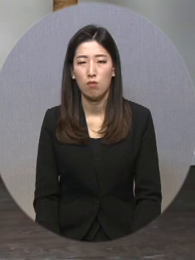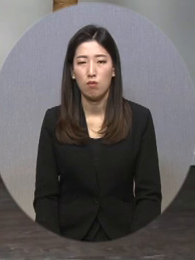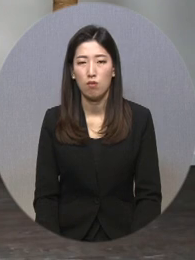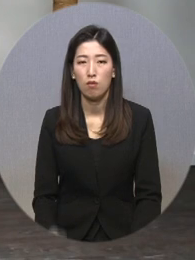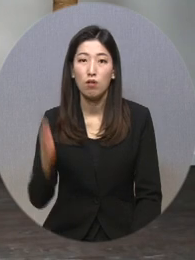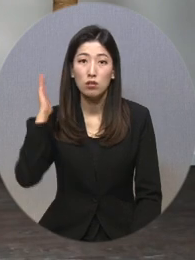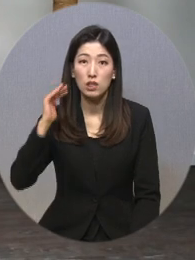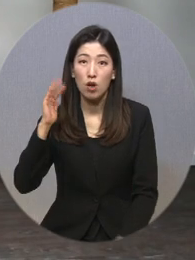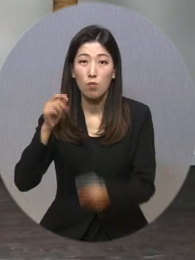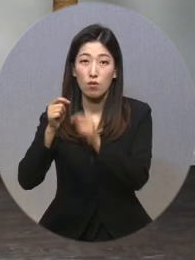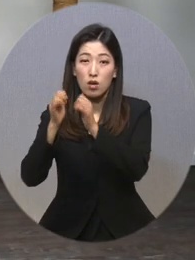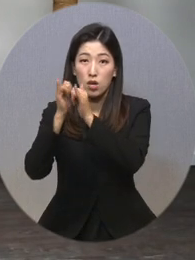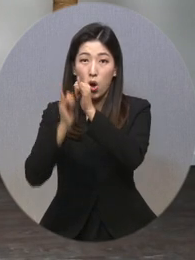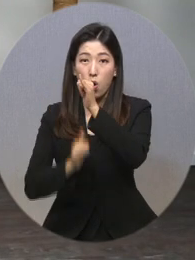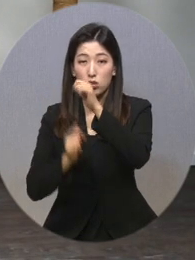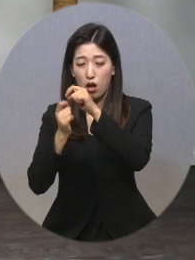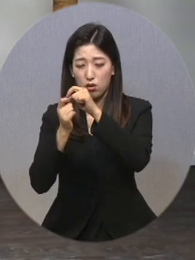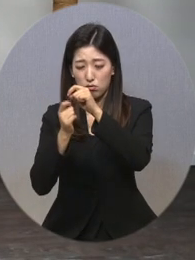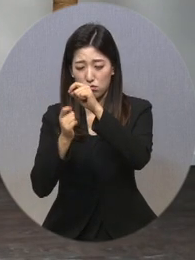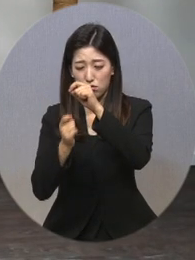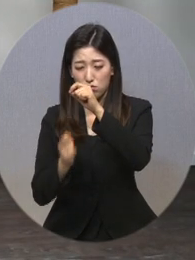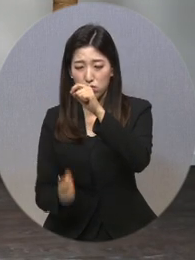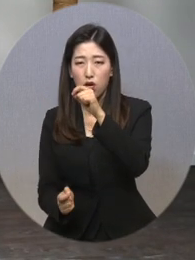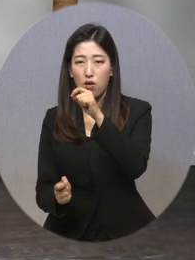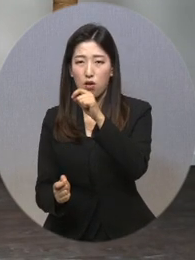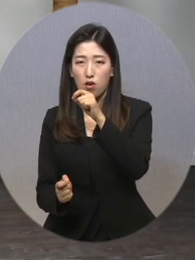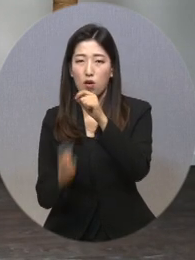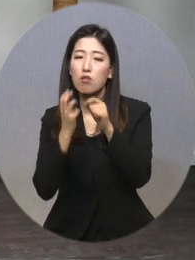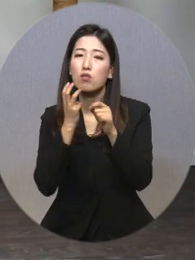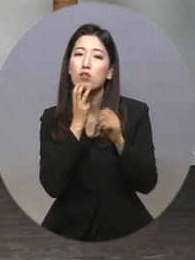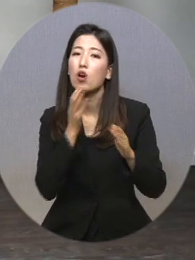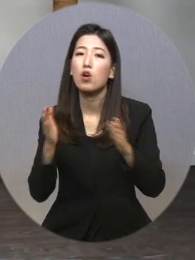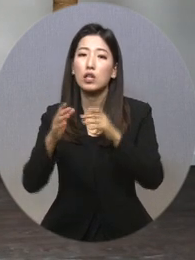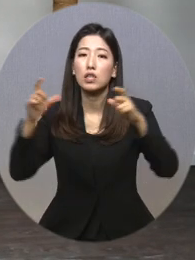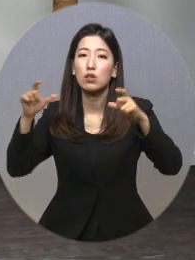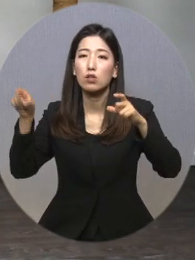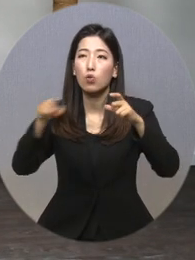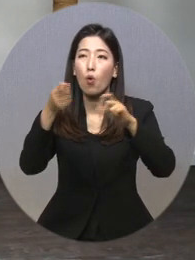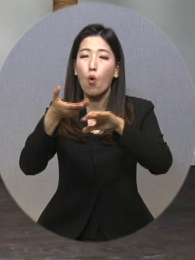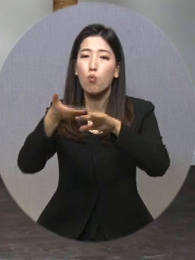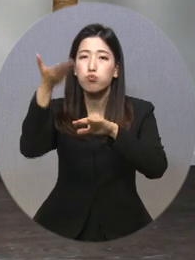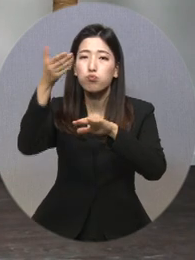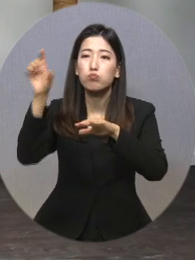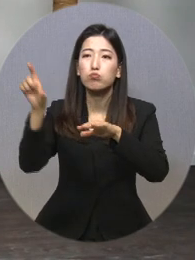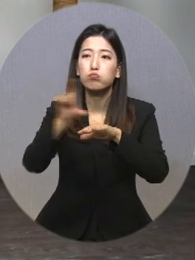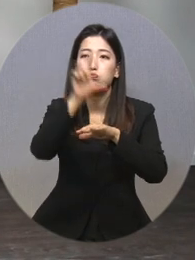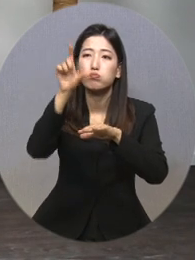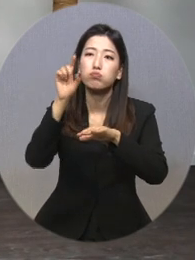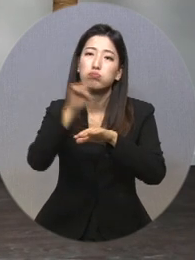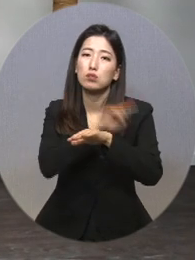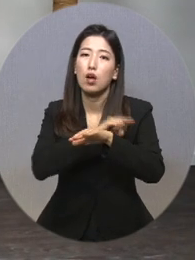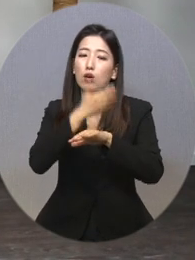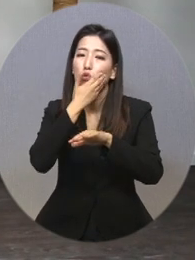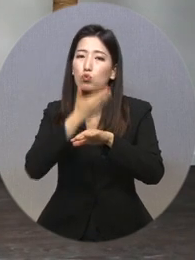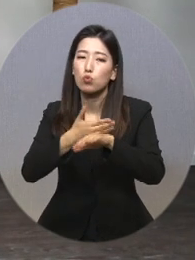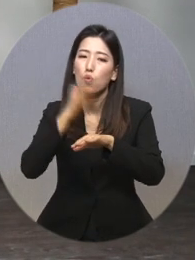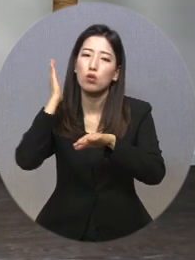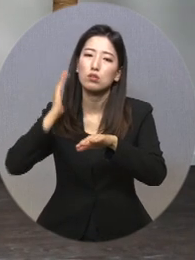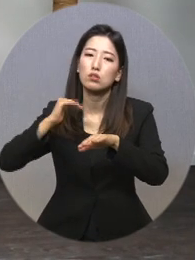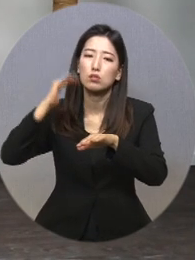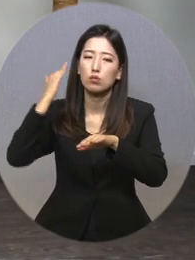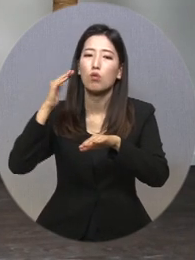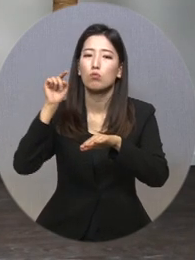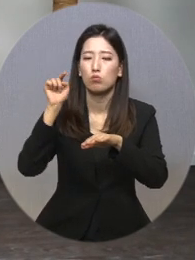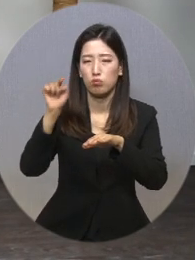역사 속에서 경기 북부의 중심 역할을 해왔습니다. 자연적인 환경 속에서 보더라도 경기